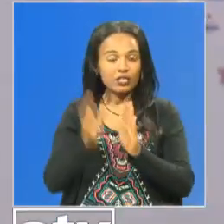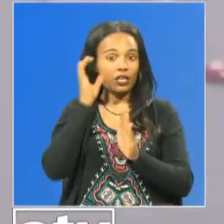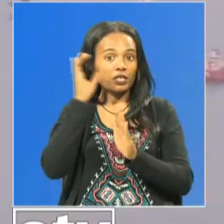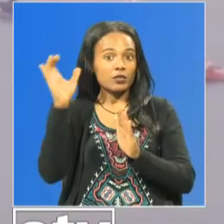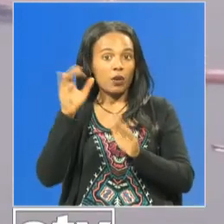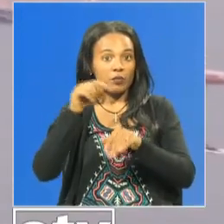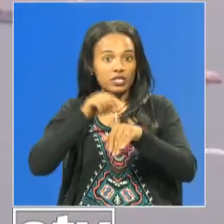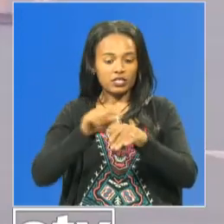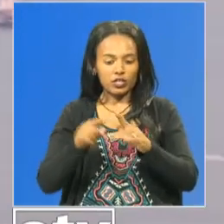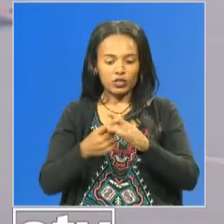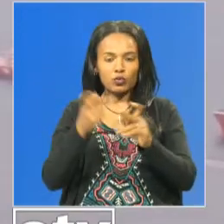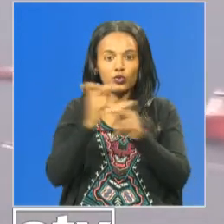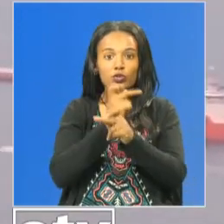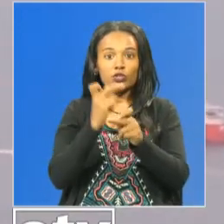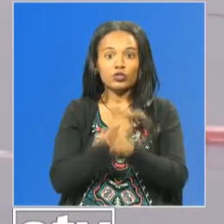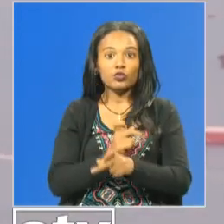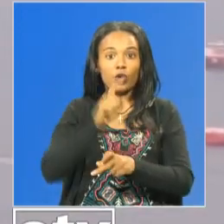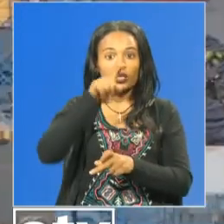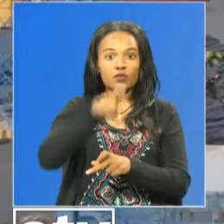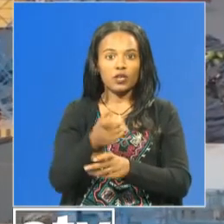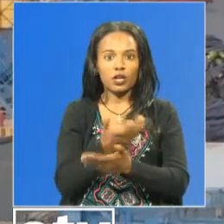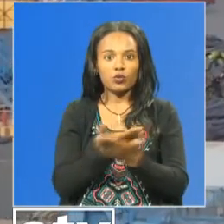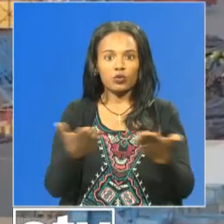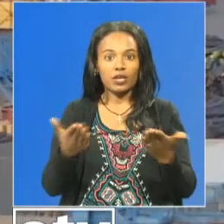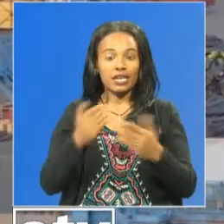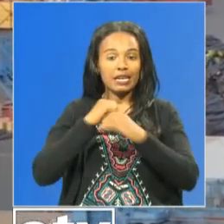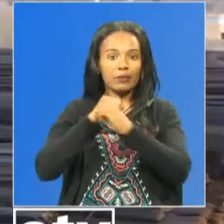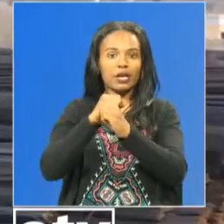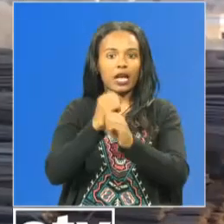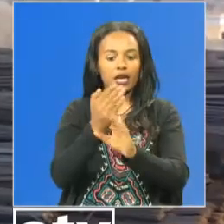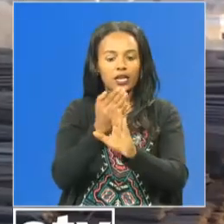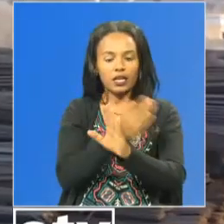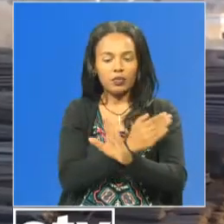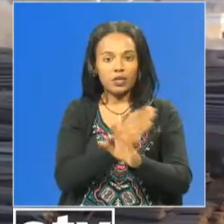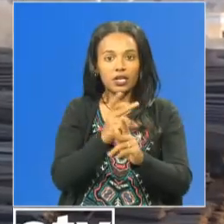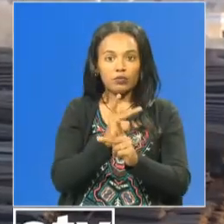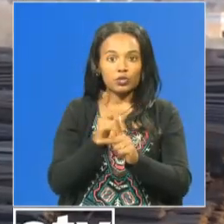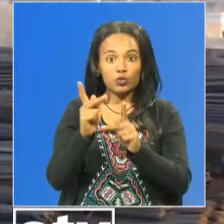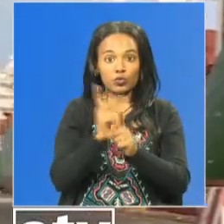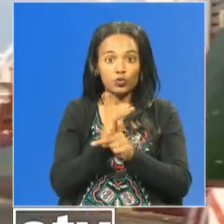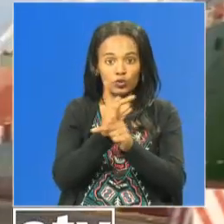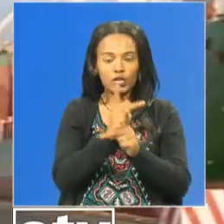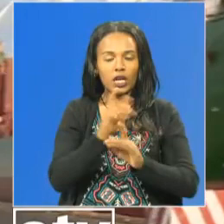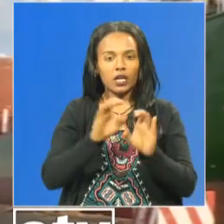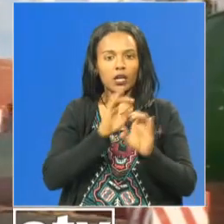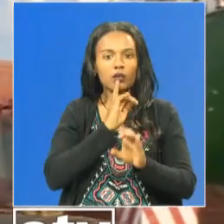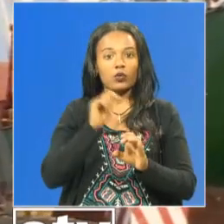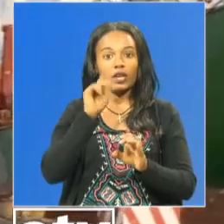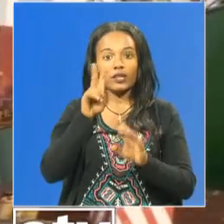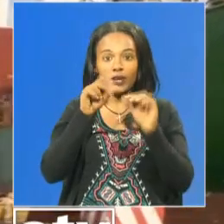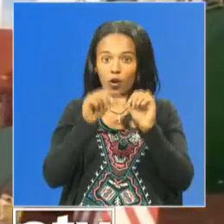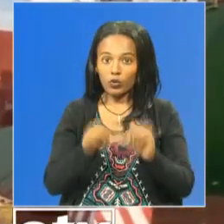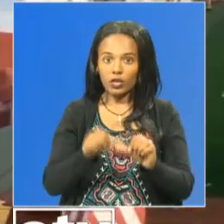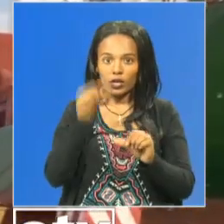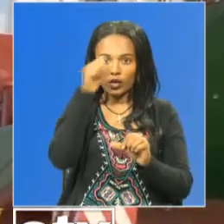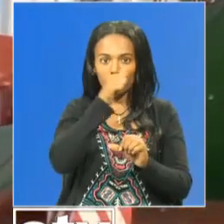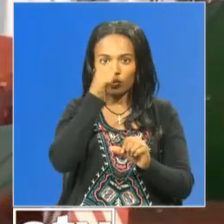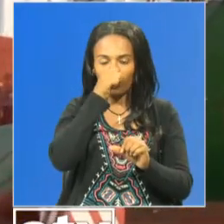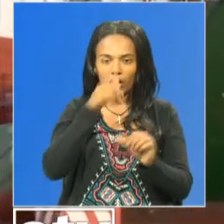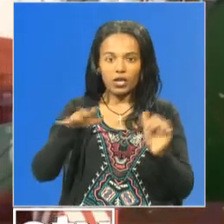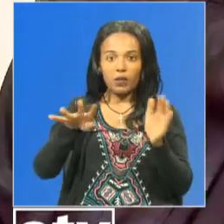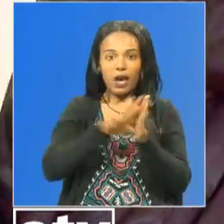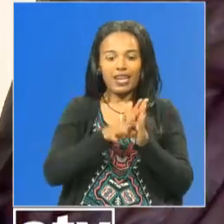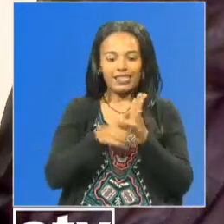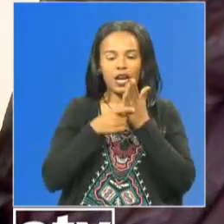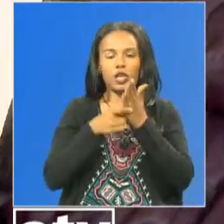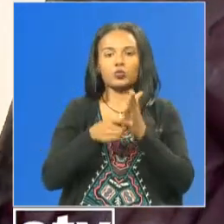ጀምሮ ድርጅቱ አስፈላጊውን ቅድመ መከላከል ጥንቃቄ እርምጃዎች ወስዶ እየተገበረ መሆኑን ነው ከኢቲቪ ጋር ቆይታ ያደረጉት የኢትዮጵያ የባህር